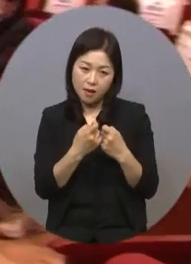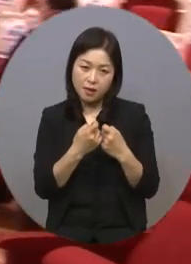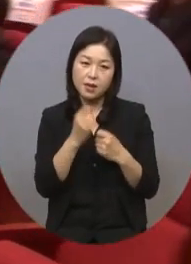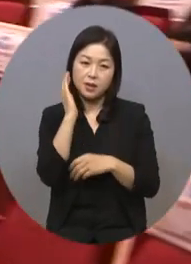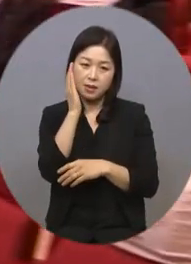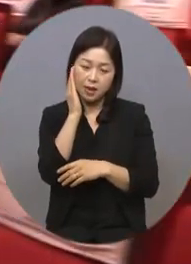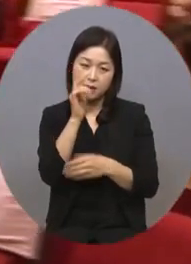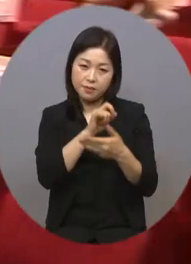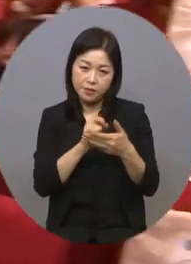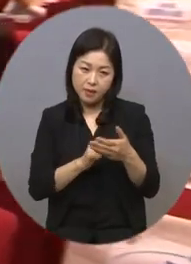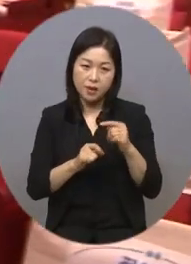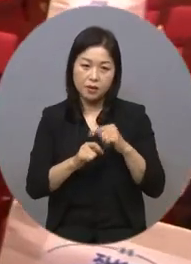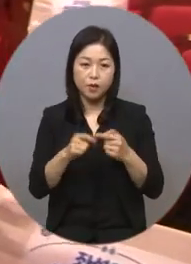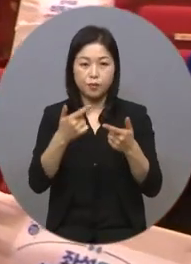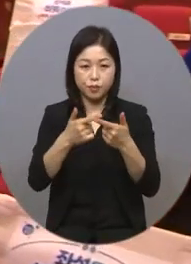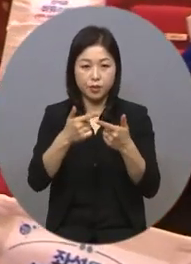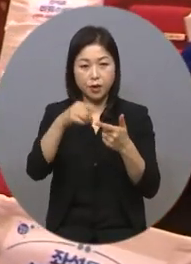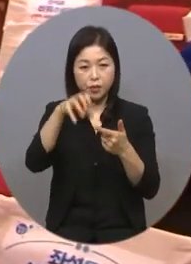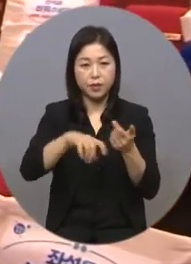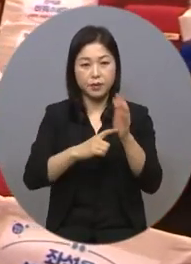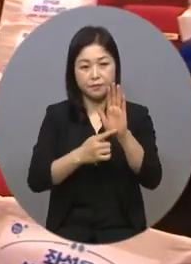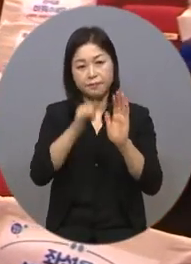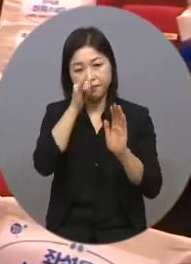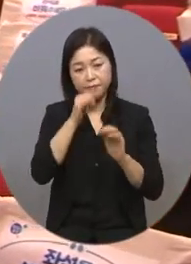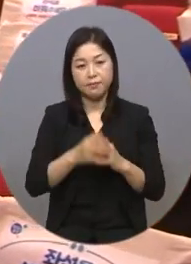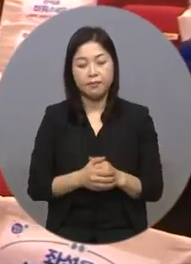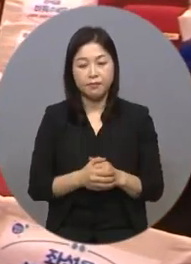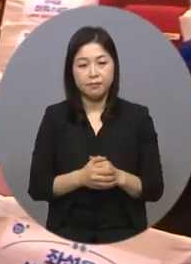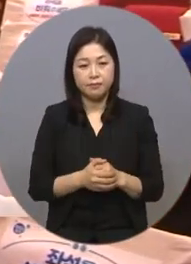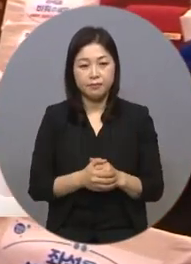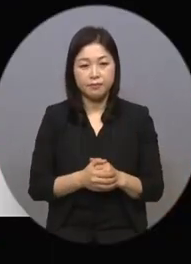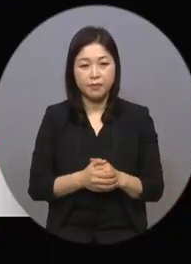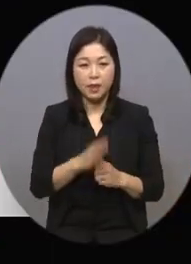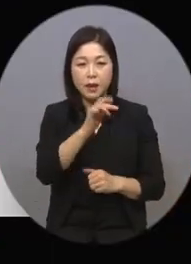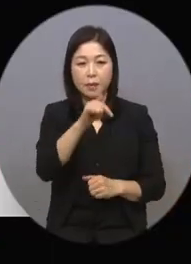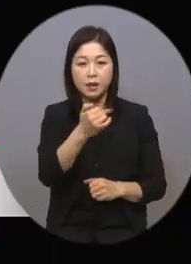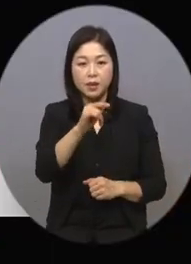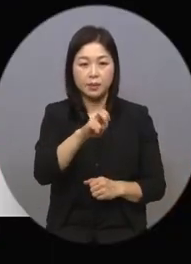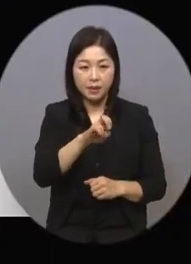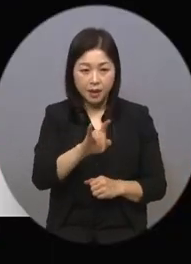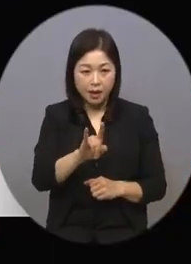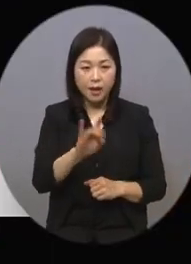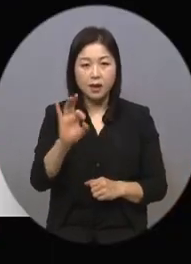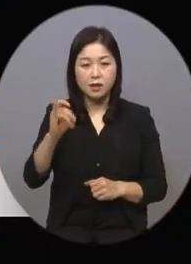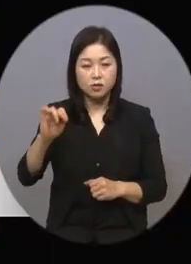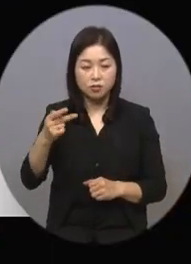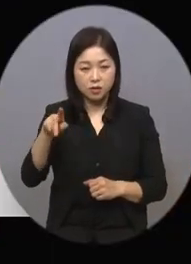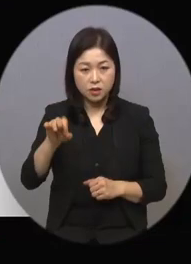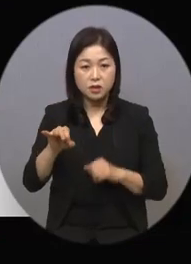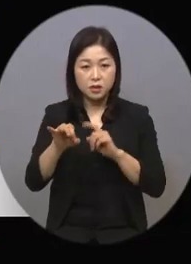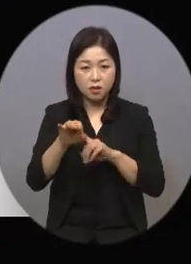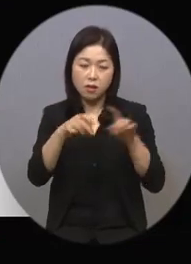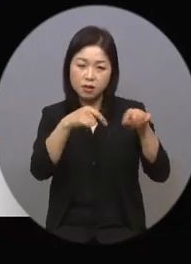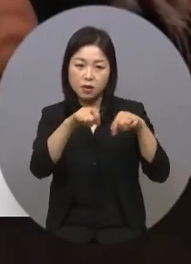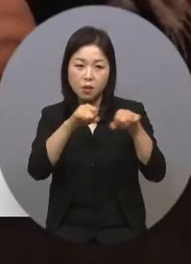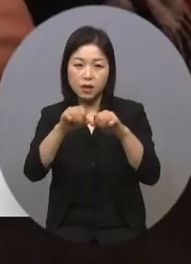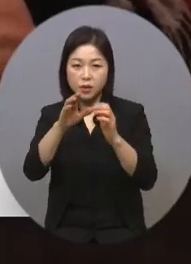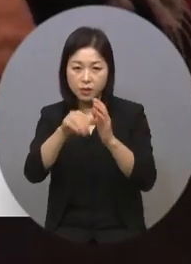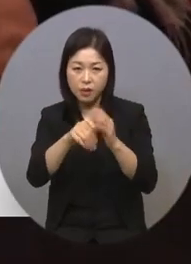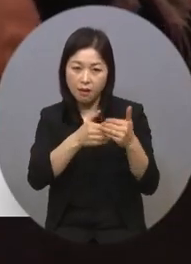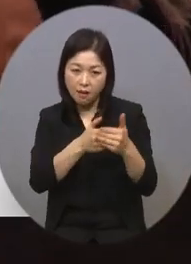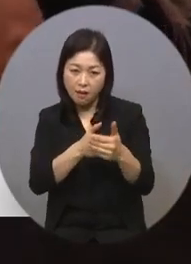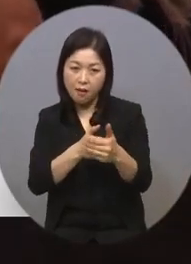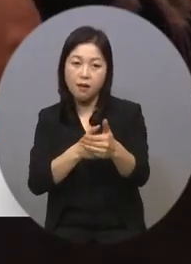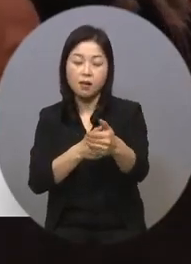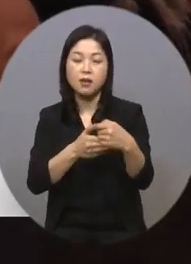부산 북구문화예술회관에서 열렸습니다. 본 자서전은 고 박남태 씨와 이순영 의원이 지금까지 정계활동을 하면서 걸어온 삶의